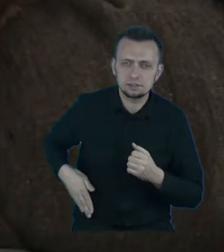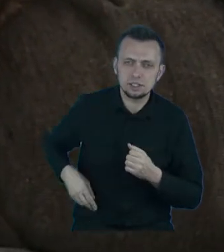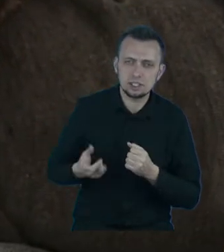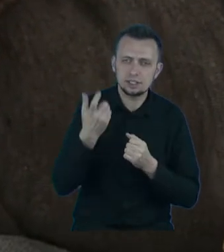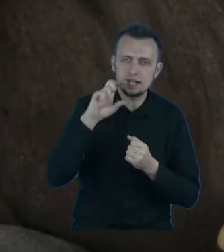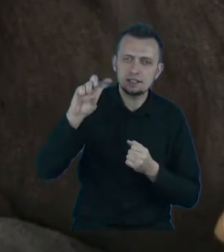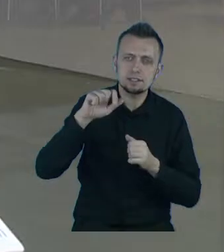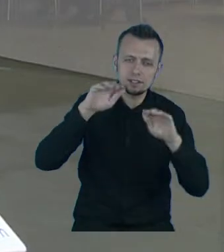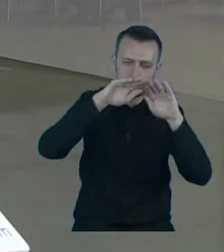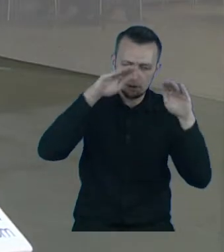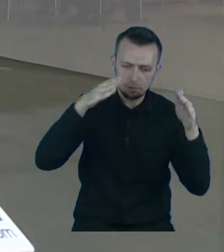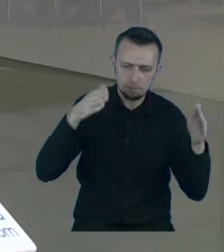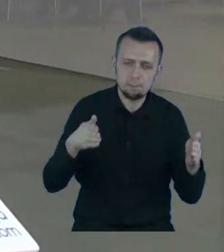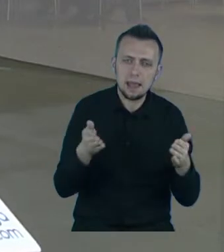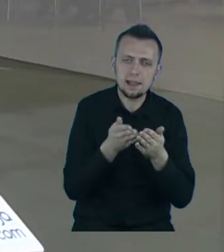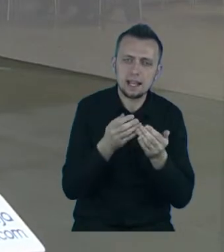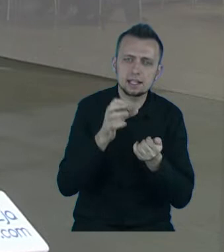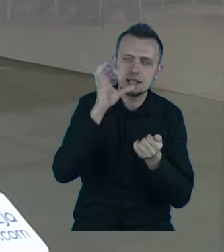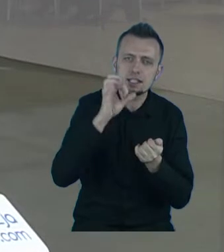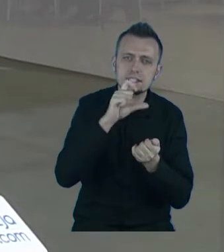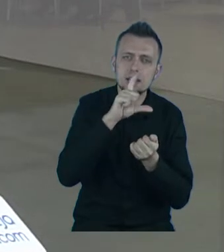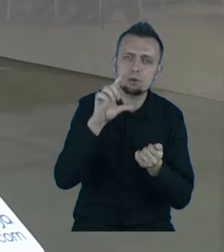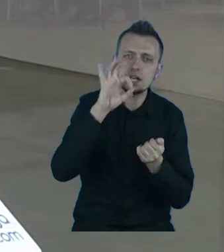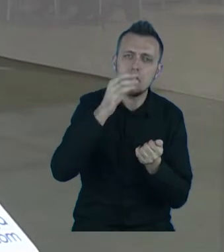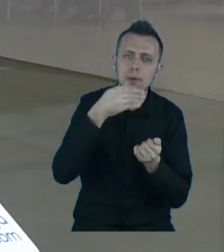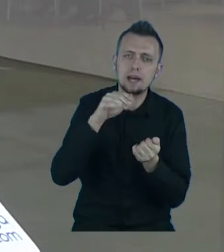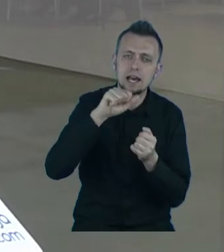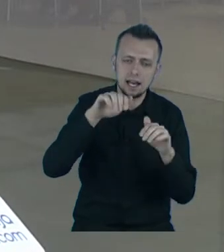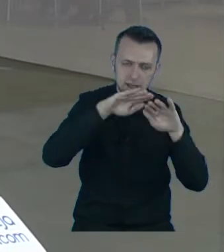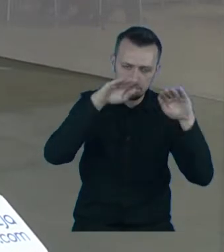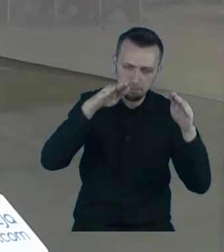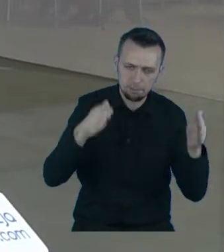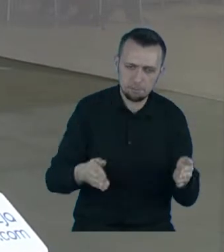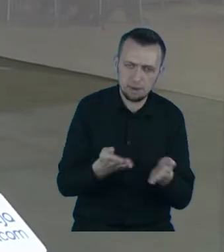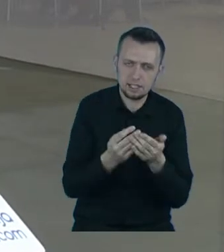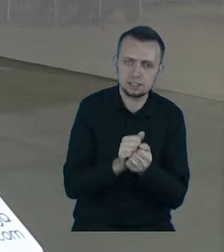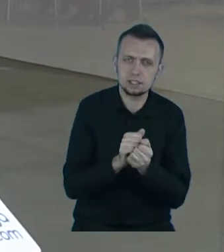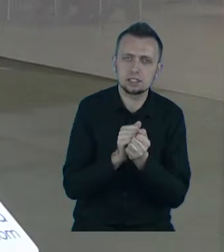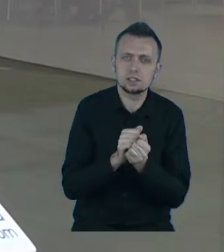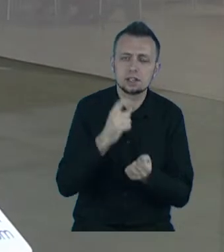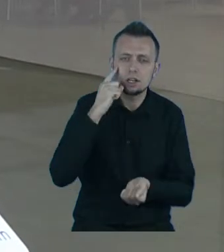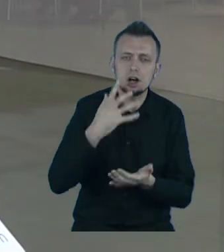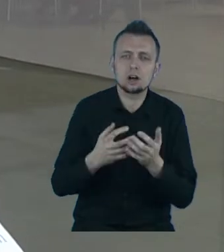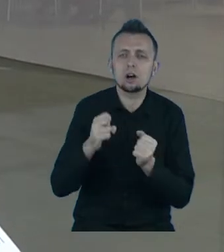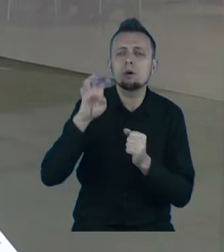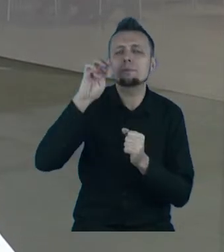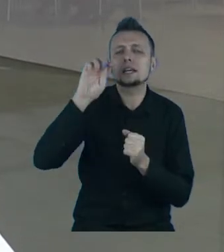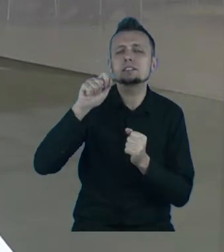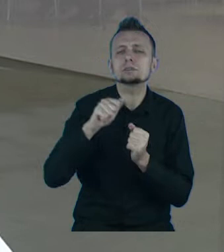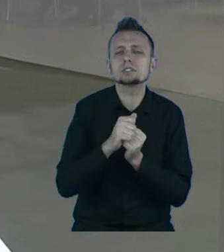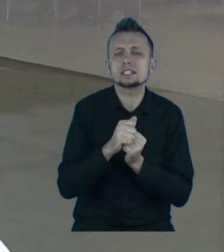do wyściełania i ogrzania psich bud. Zebraliśmy około 500 ręczników, kocy,